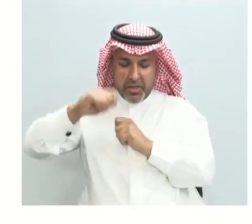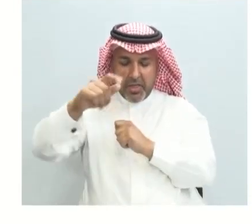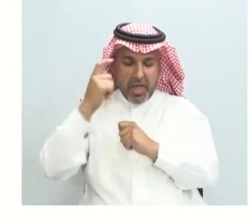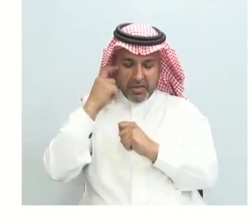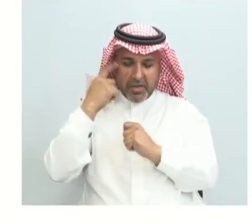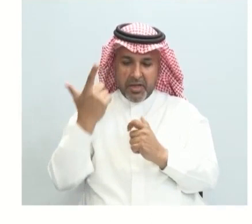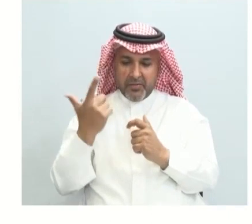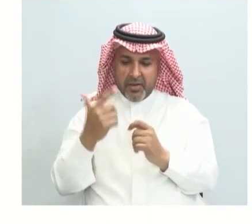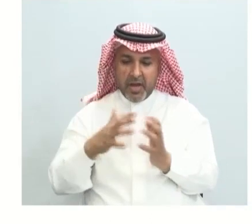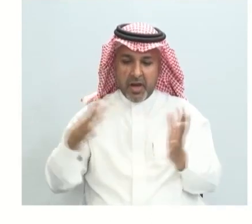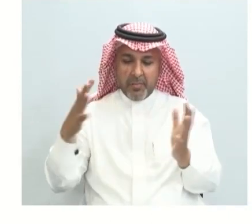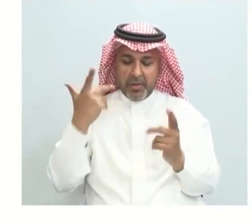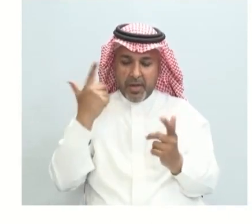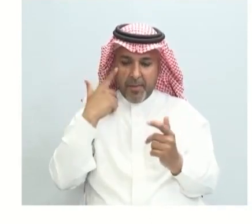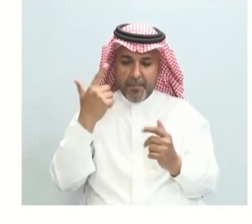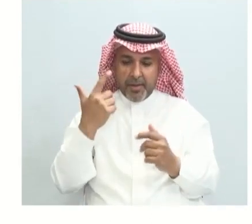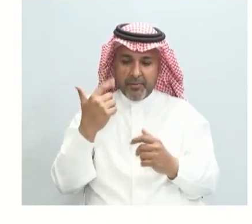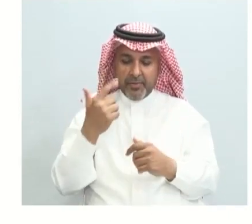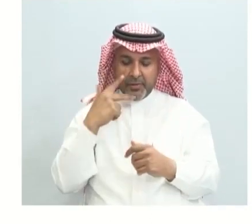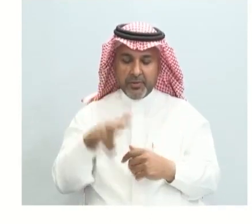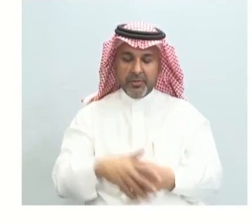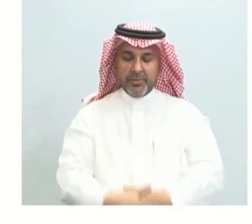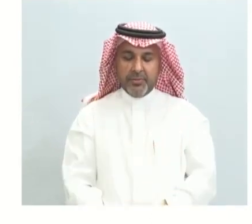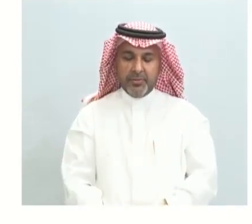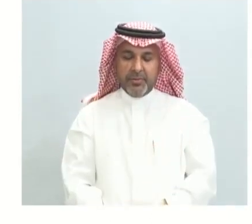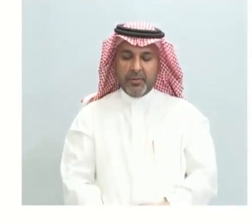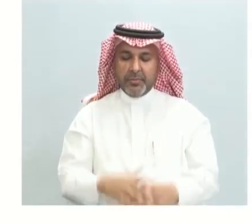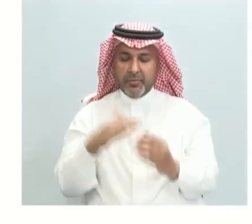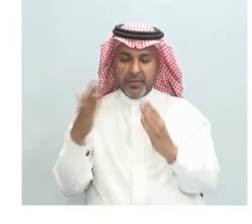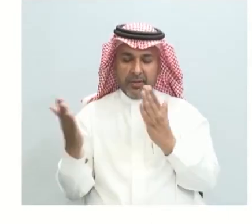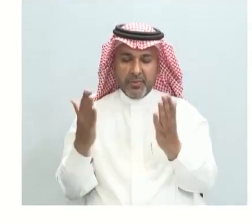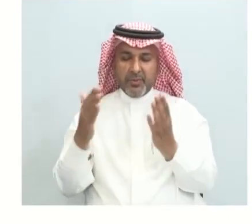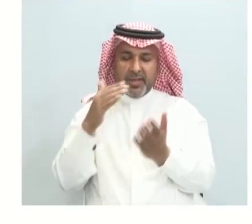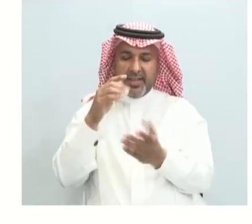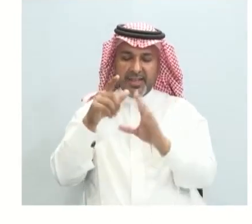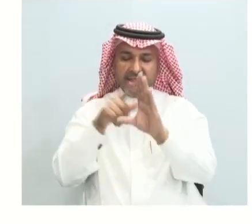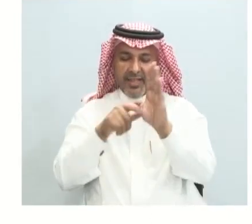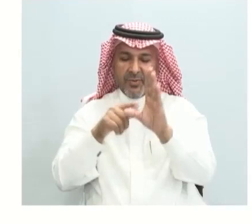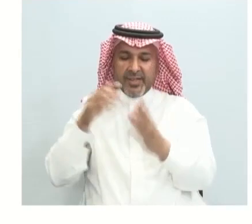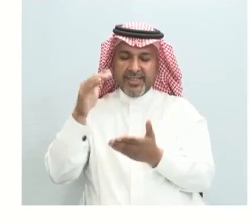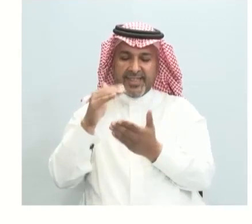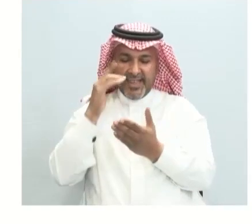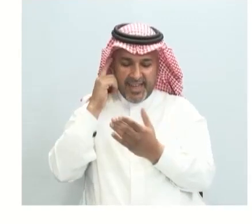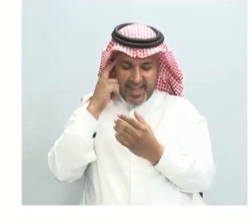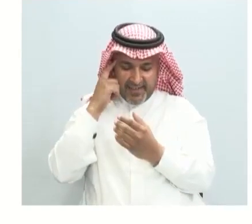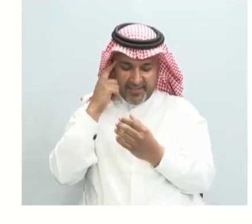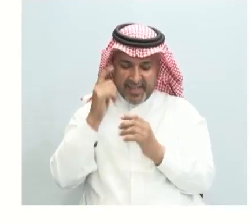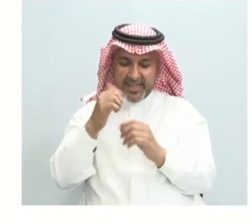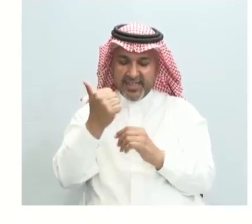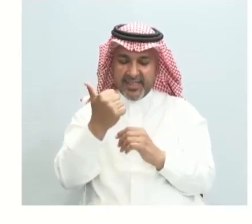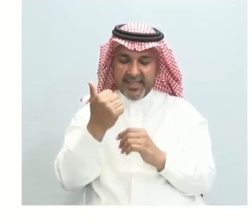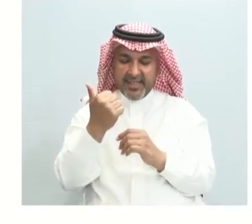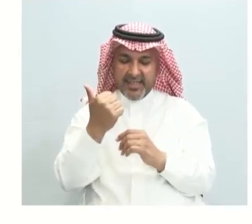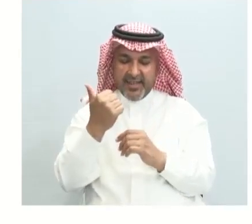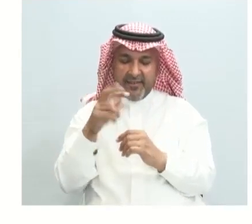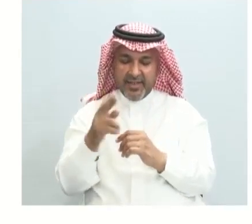ضلع فخلاص احنا اطمئني انه الزوايا اللي بتطلع معنا هي زوايا صغيره يعني هذه بتصير اصغر وهذه بتصير اصغر فعادي ابدا بالزاويه